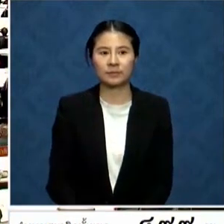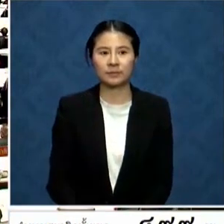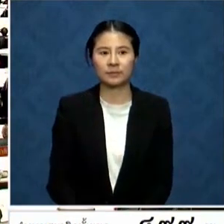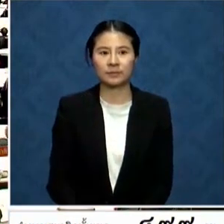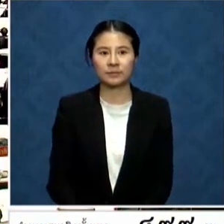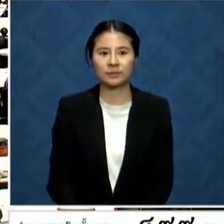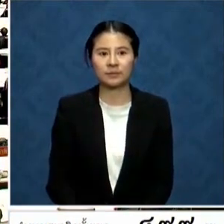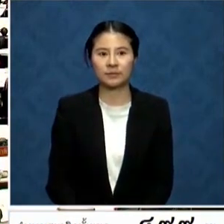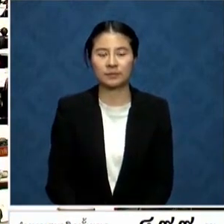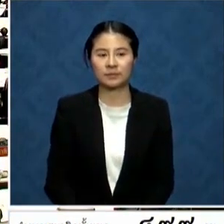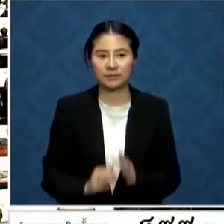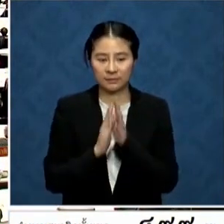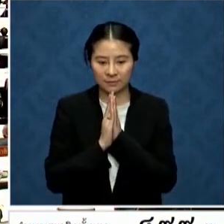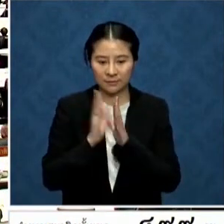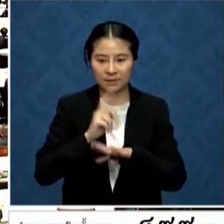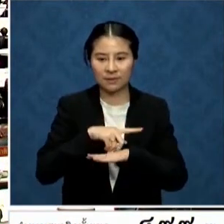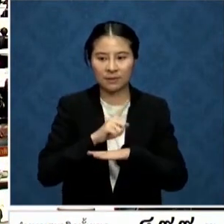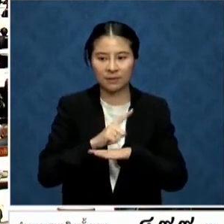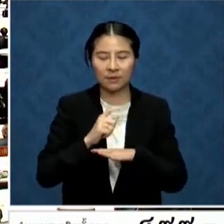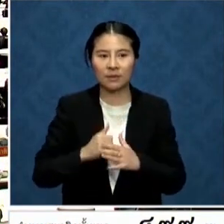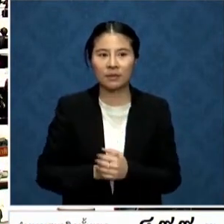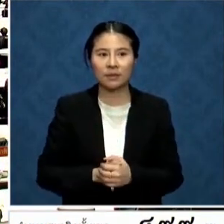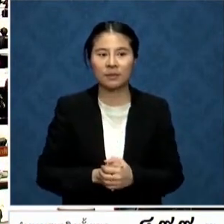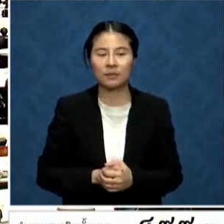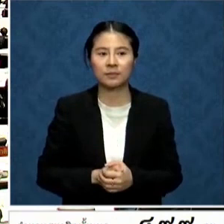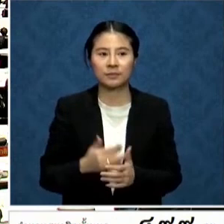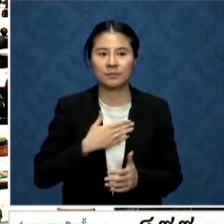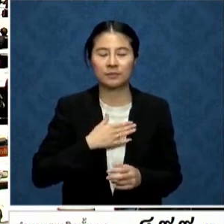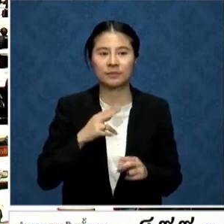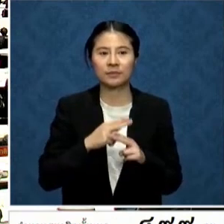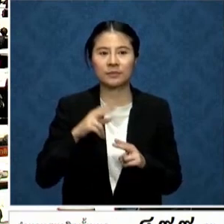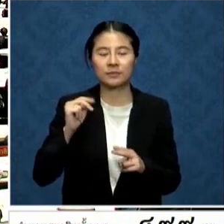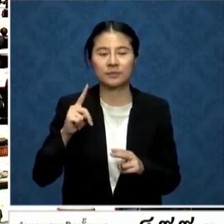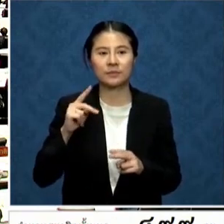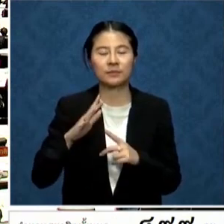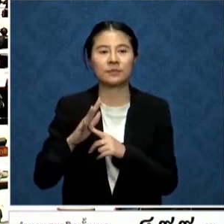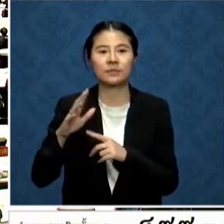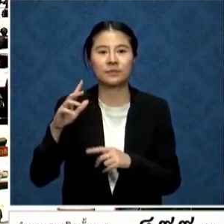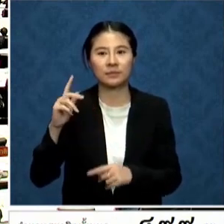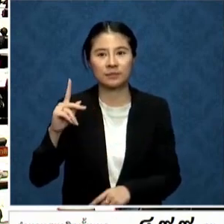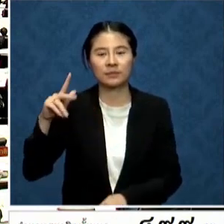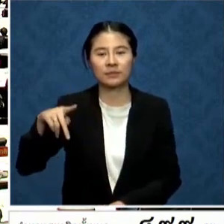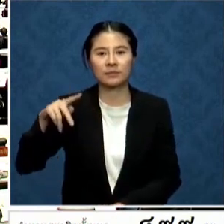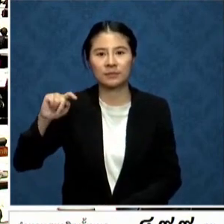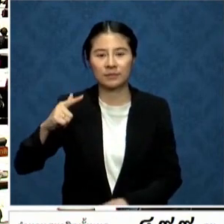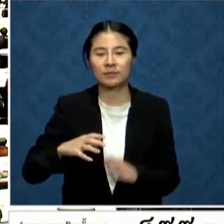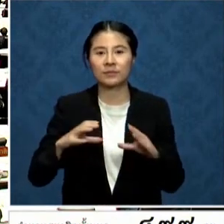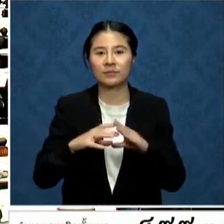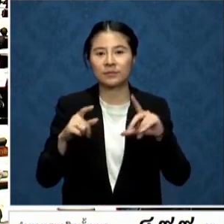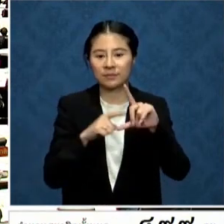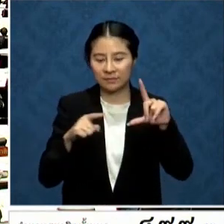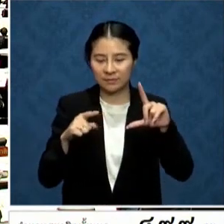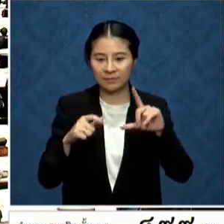ครับกราบเรียนท่านประธานสภาผู้แทนราษฎรที่เคารพผมนพงษ์เรือนปัญญาวุฒิผู้แทนราษฎรแบบบัญชีรายชื่อพรรคก้าไกลครับ